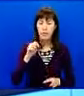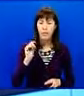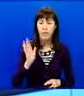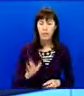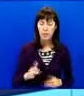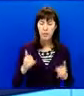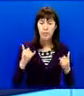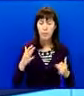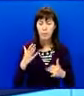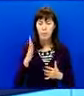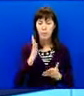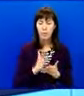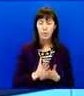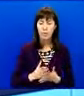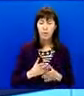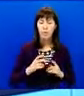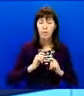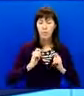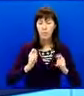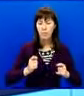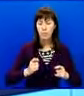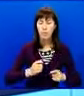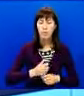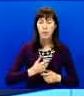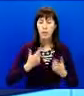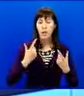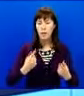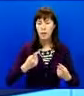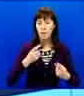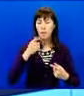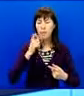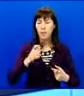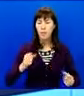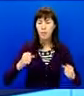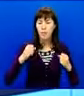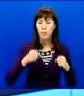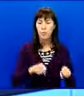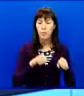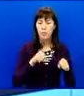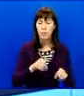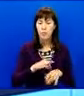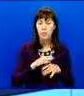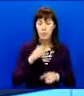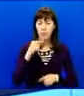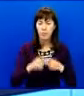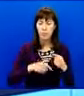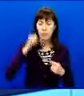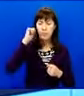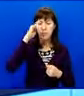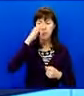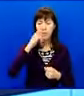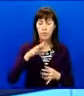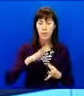Сатарханов. Сегодня он является кумиром сотни молодых боксеров. В этой связи стало уже традиционным проводить турнир памяти